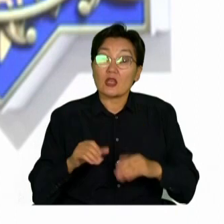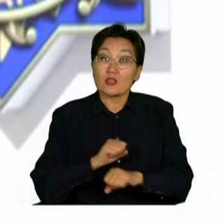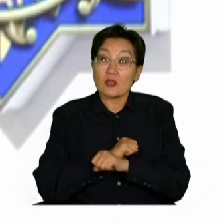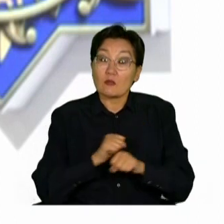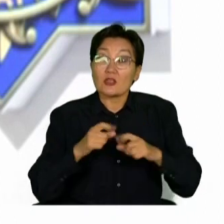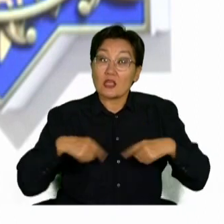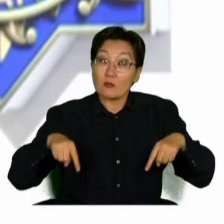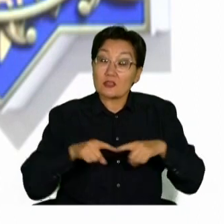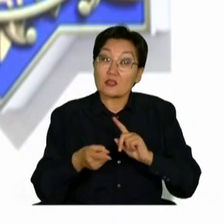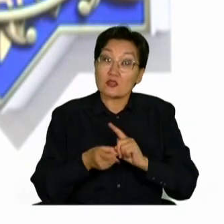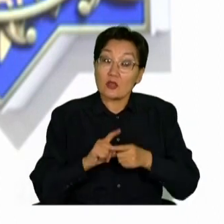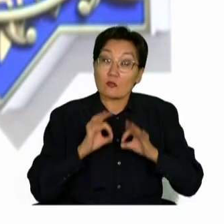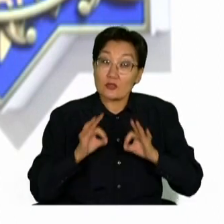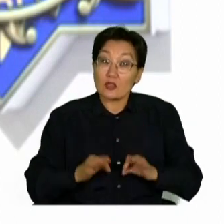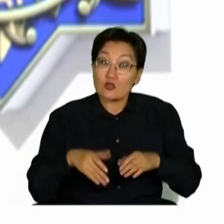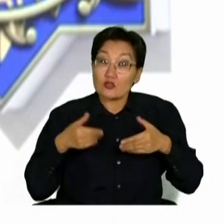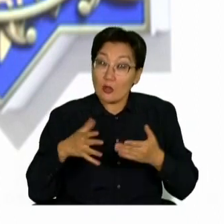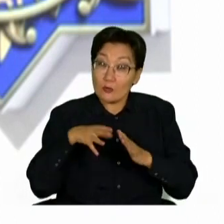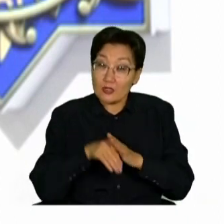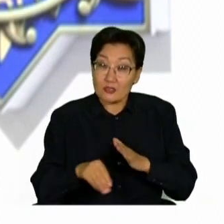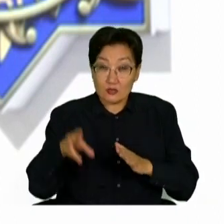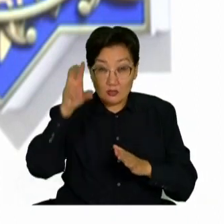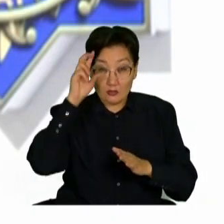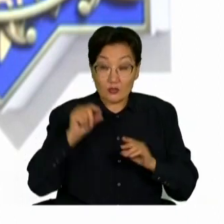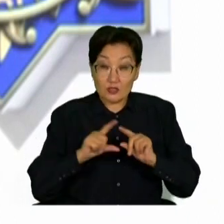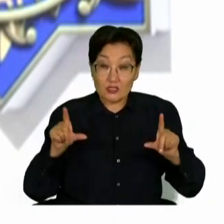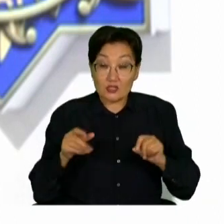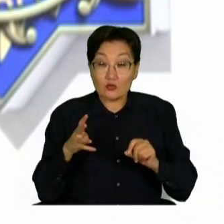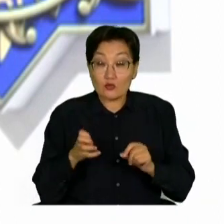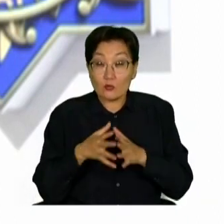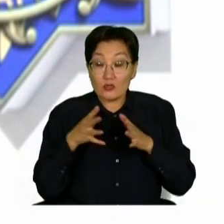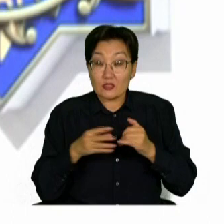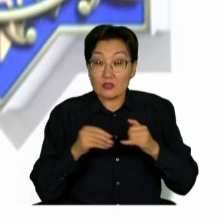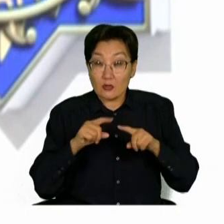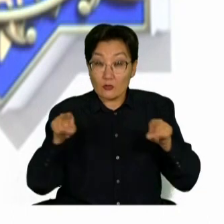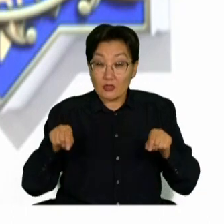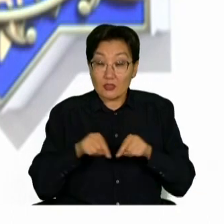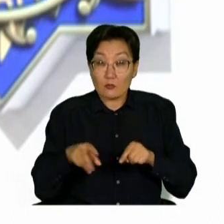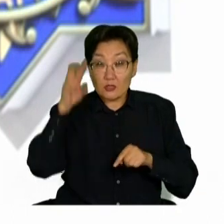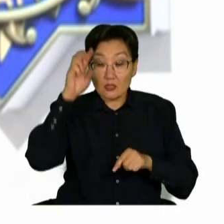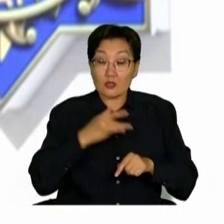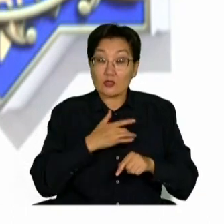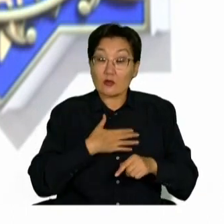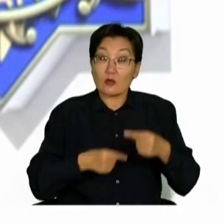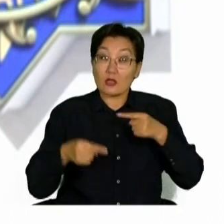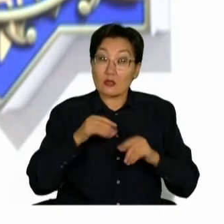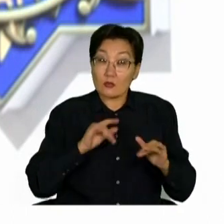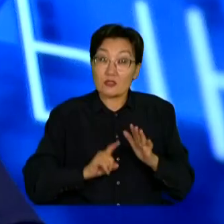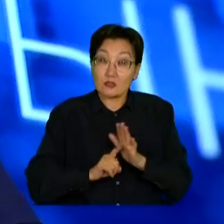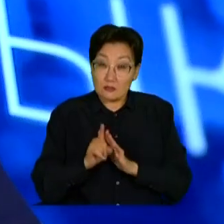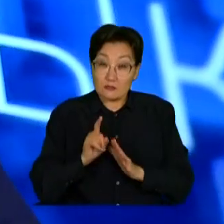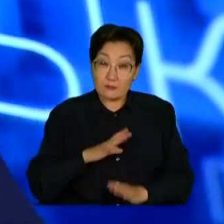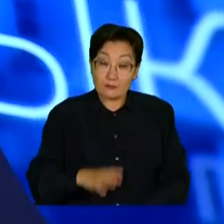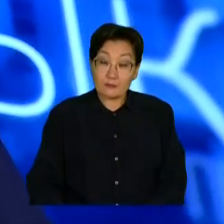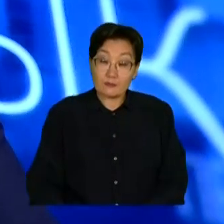бөлек прокурорлардың ұсынысы негізінде мемлекеттік органдар 400-ден астам жерді мемлекет меншігіне қайтару процесін бастады.